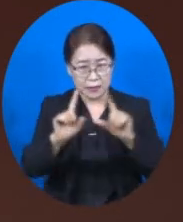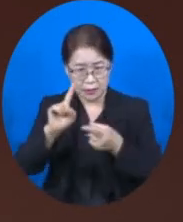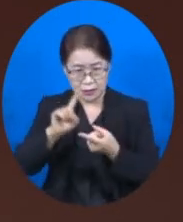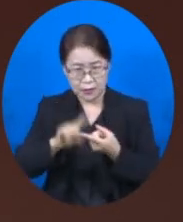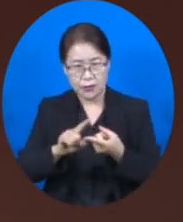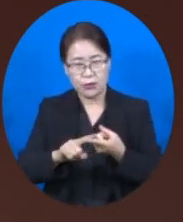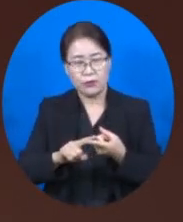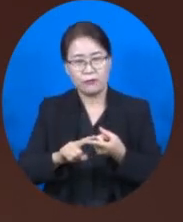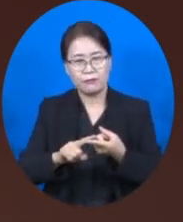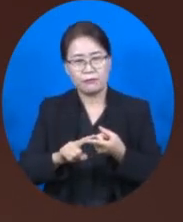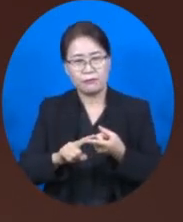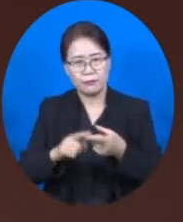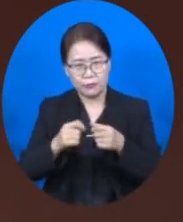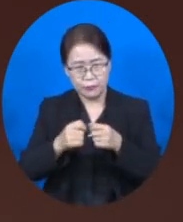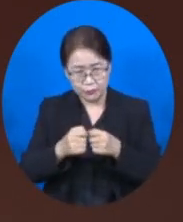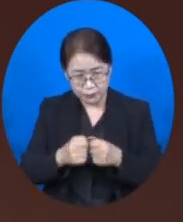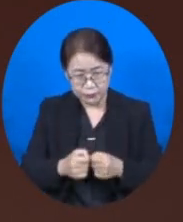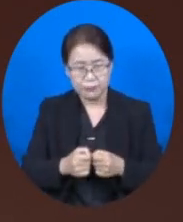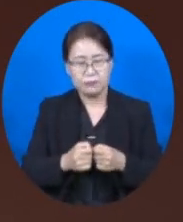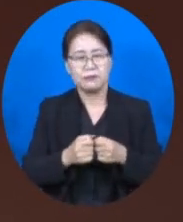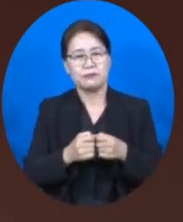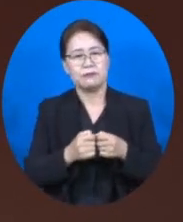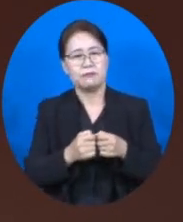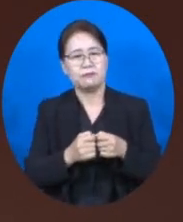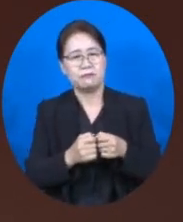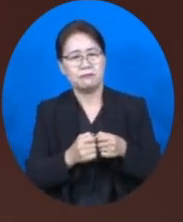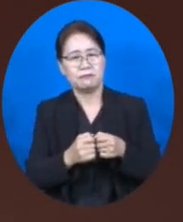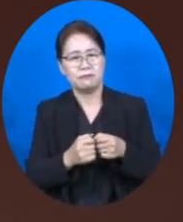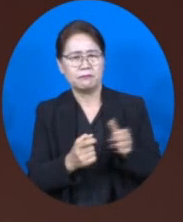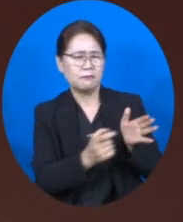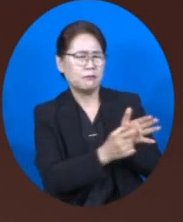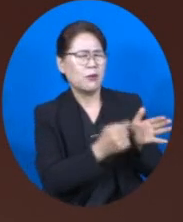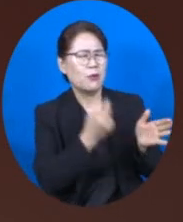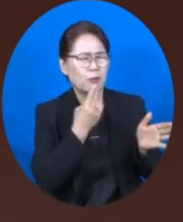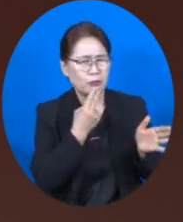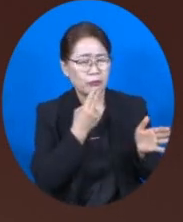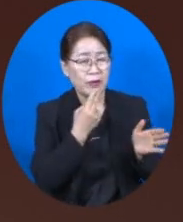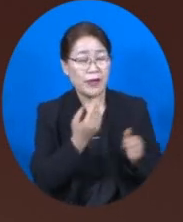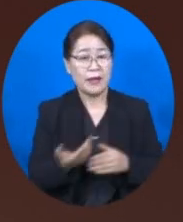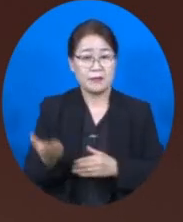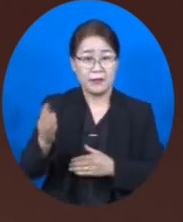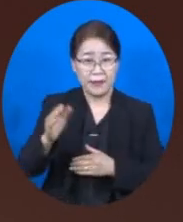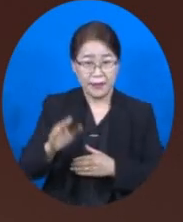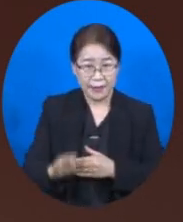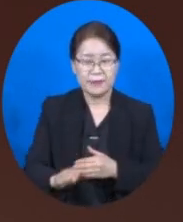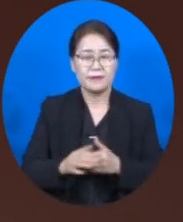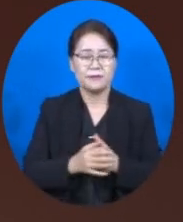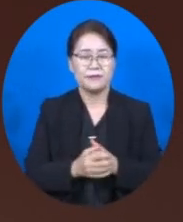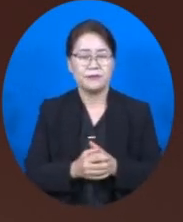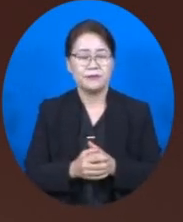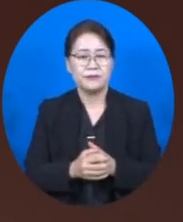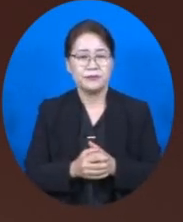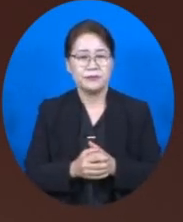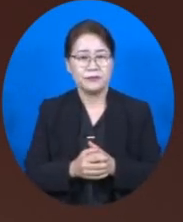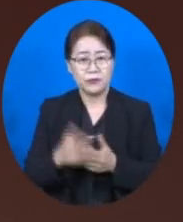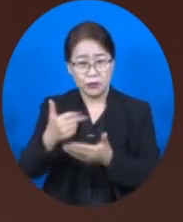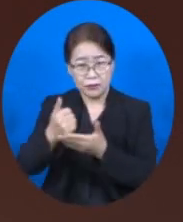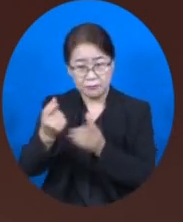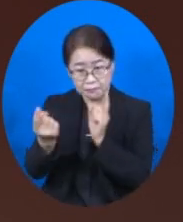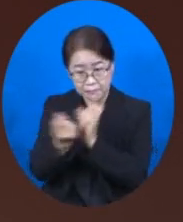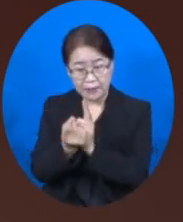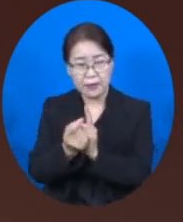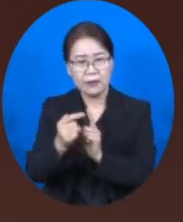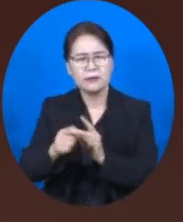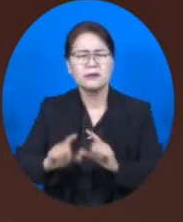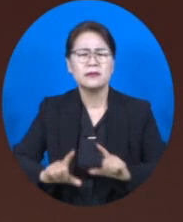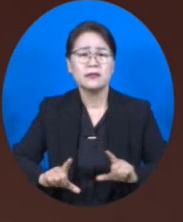대해서 구체적으로 언급하고 있지 않습니다 그렇지만 주님을 만난